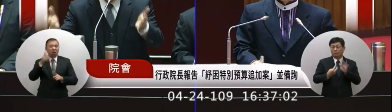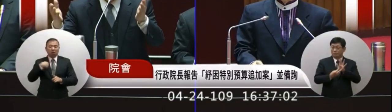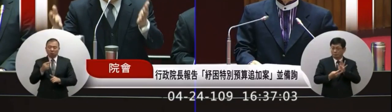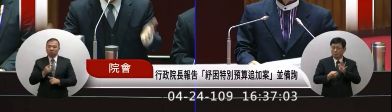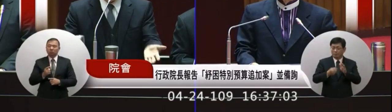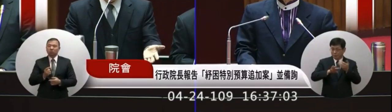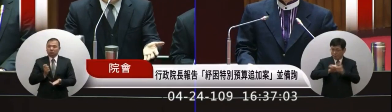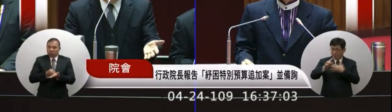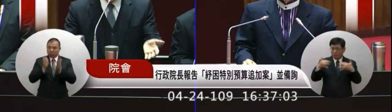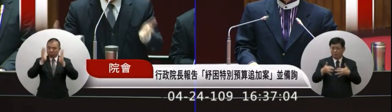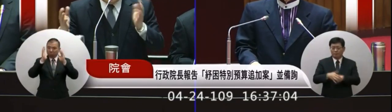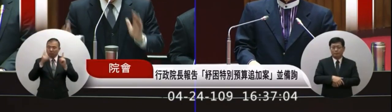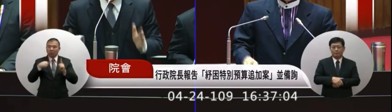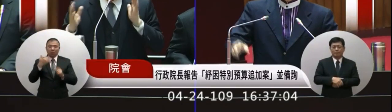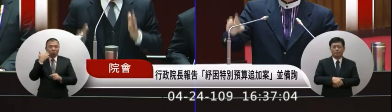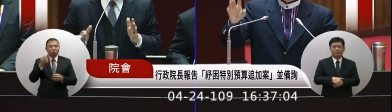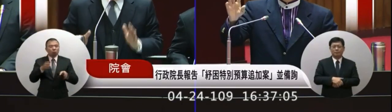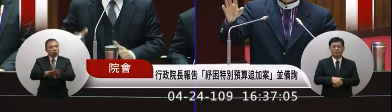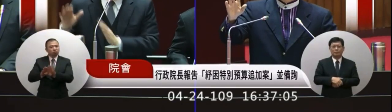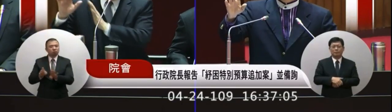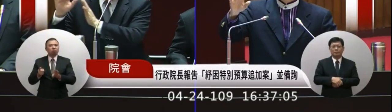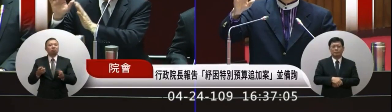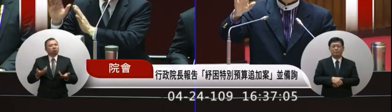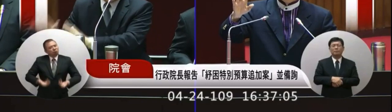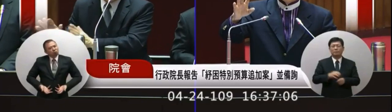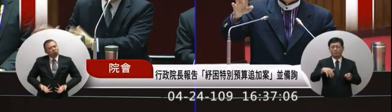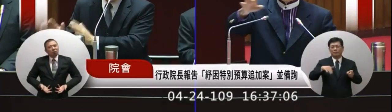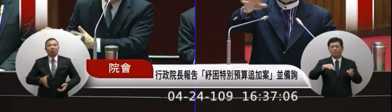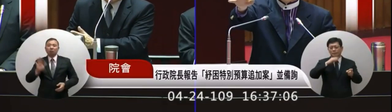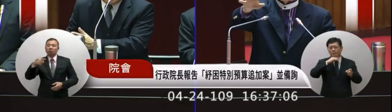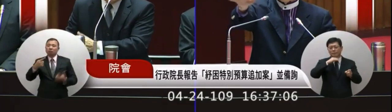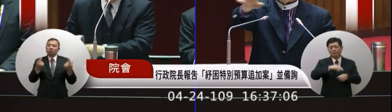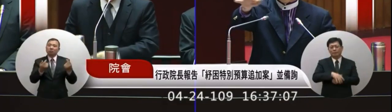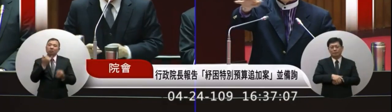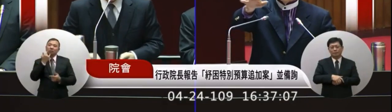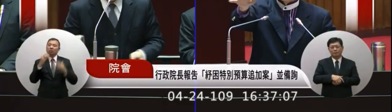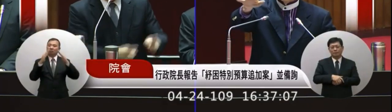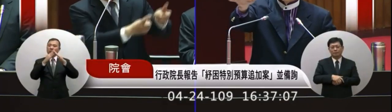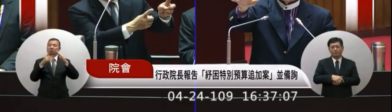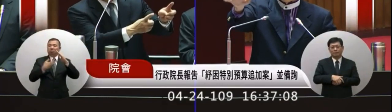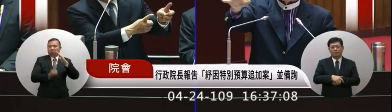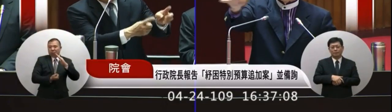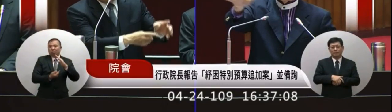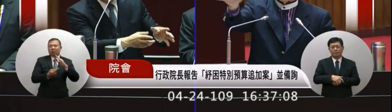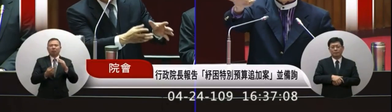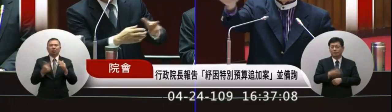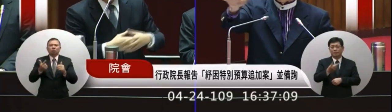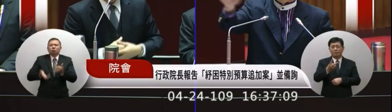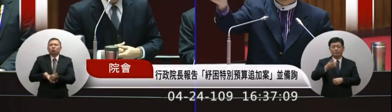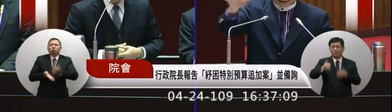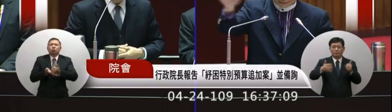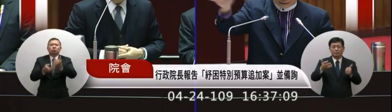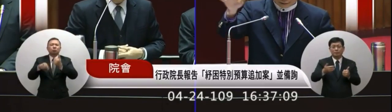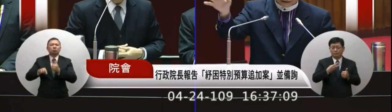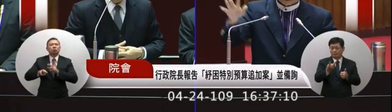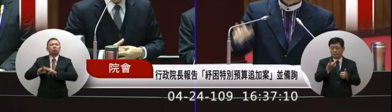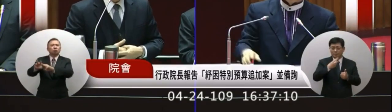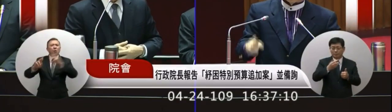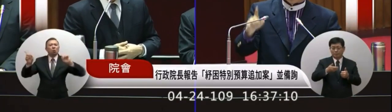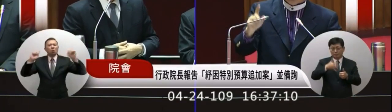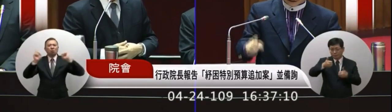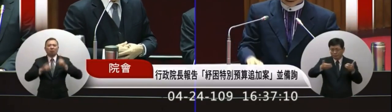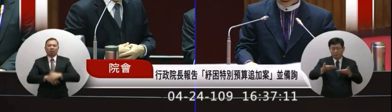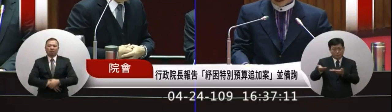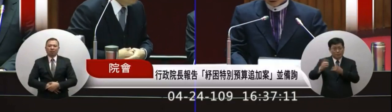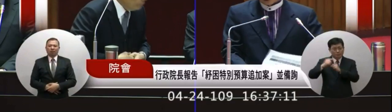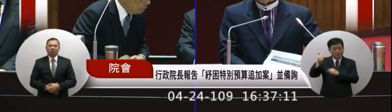今天 休假是要休假，但休假 来 也可以在家休假。 两位 不是鼓励出游。 长官，两位长官请回